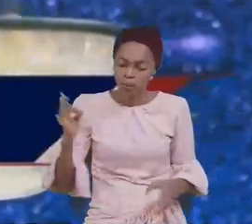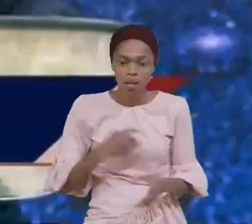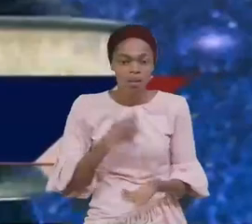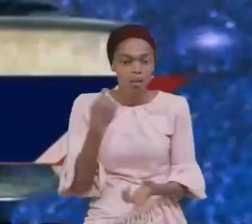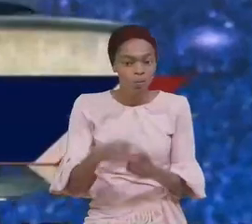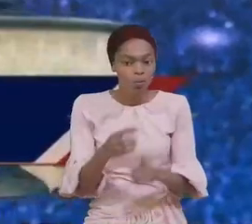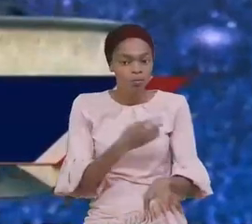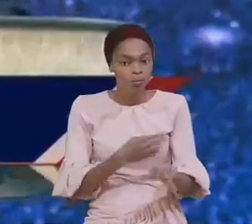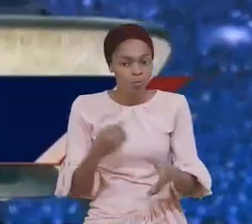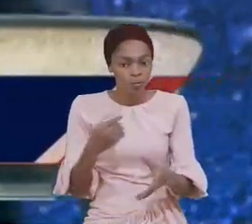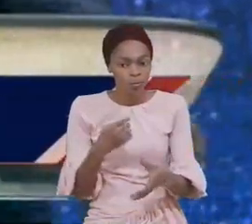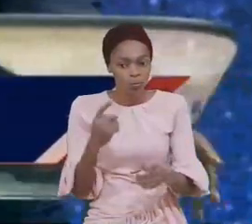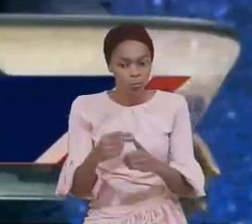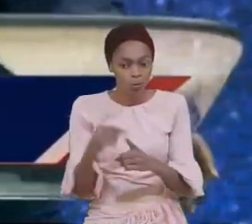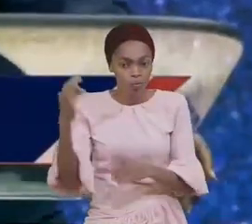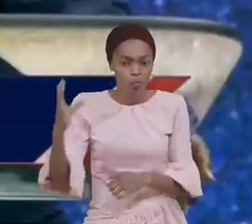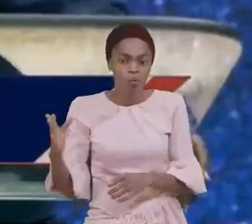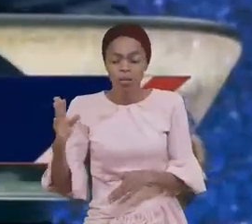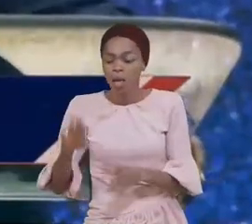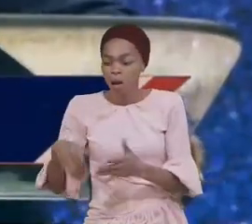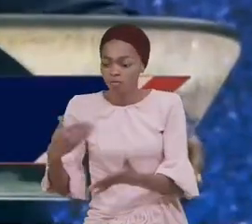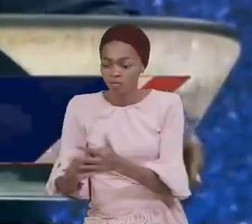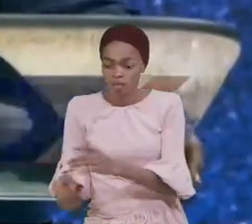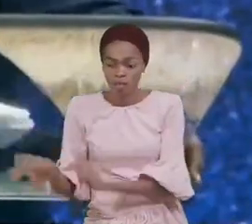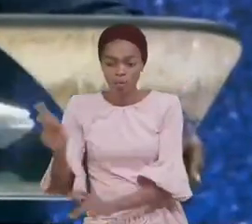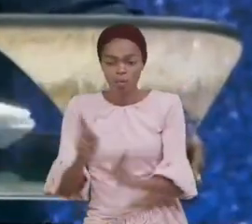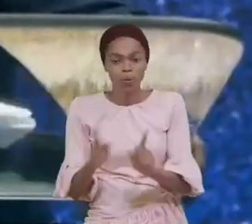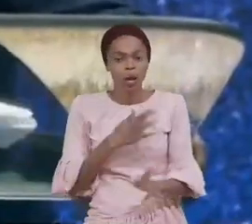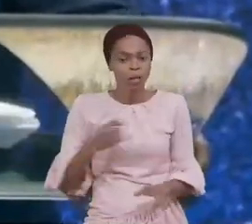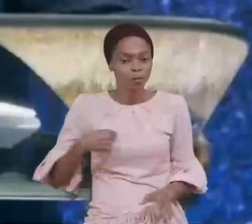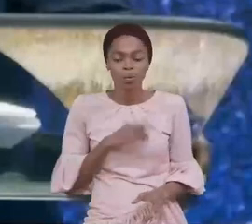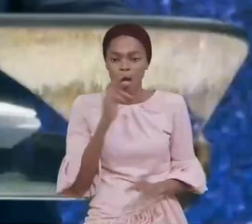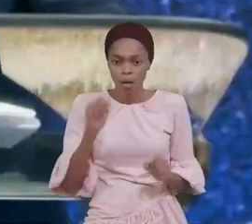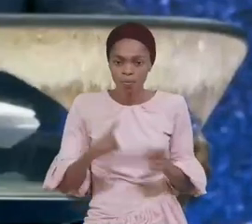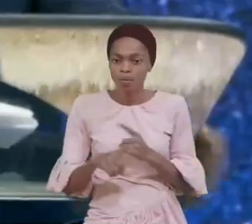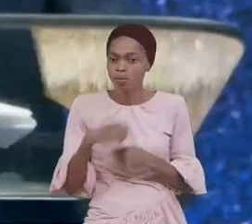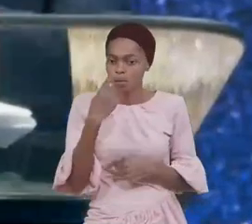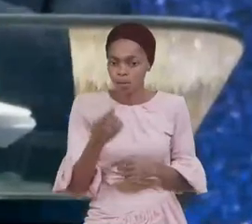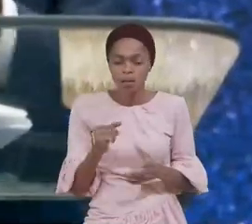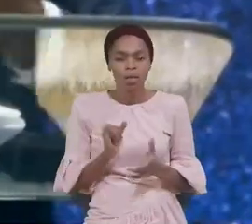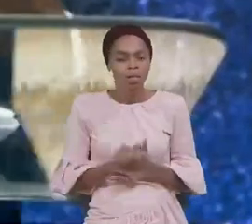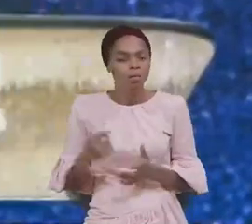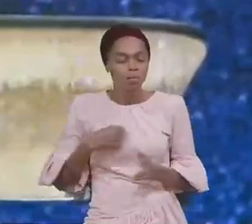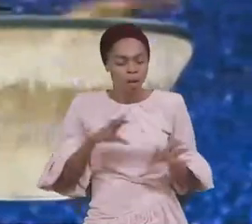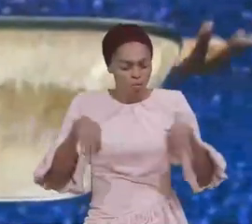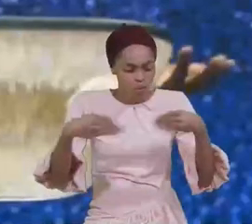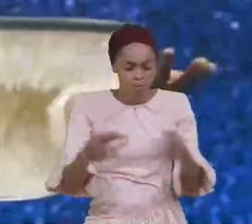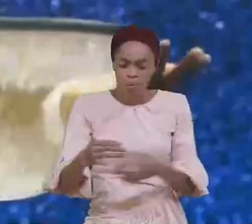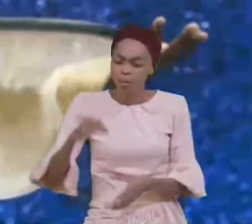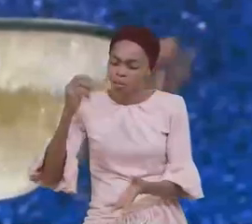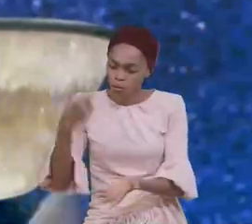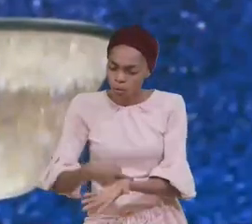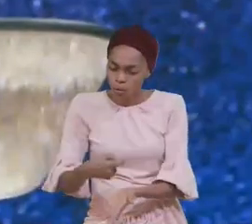Dieu parvienne à tous et que nous soyons en mesure de dire que voici, nous donnons la parole à tous et